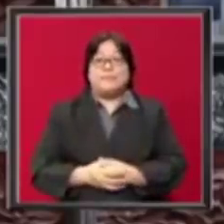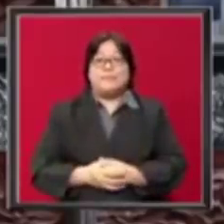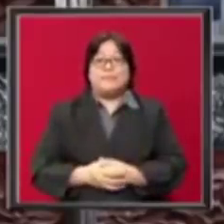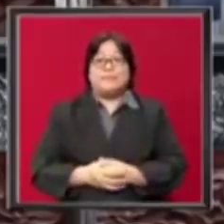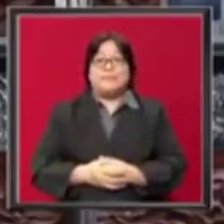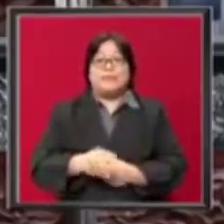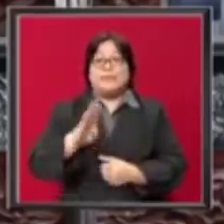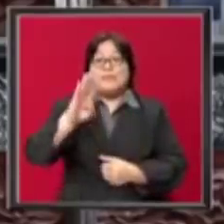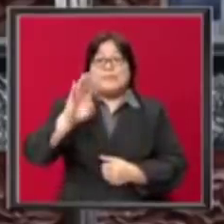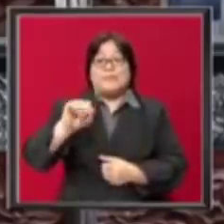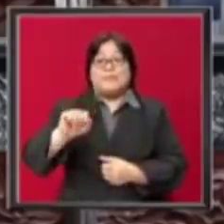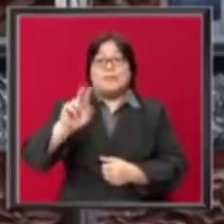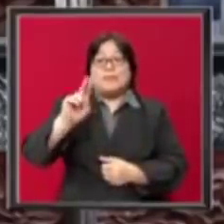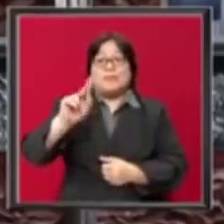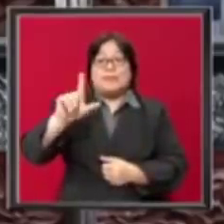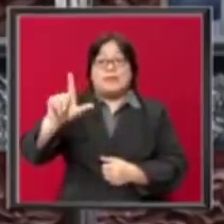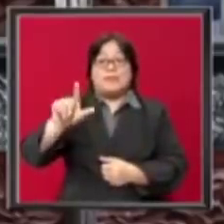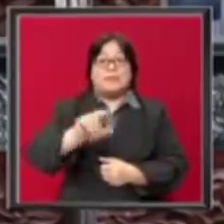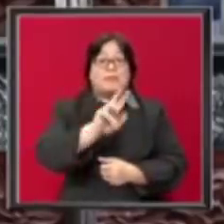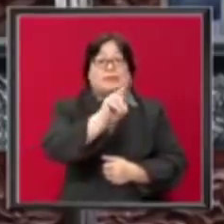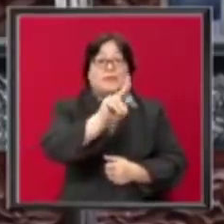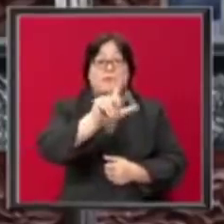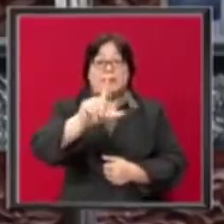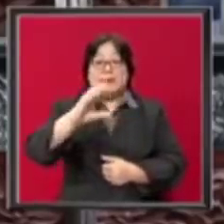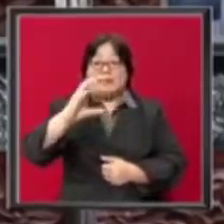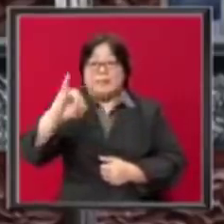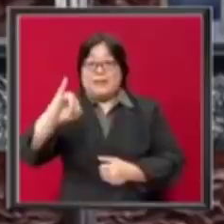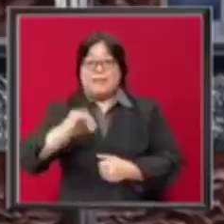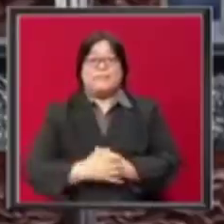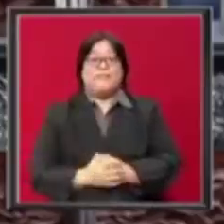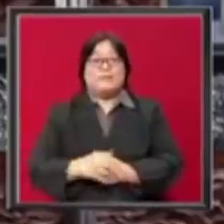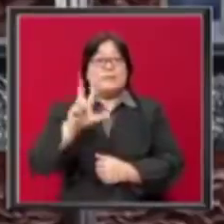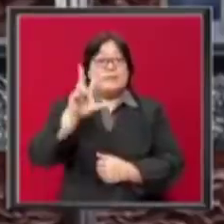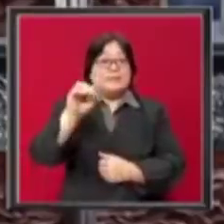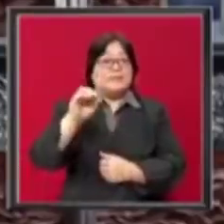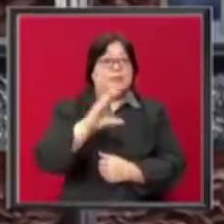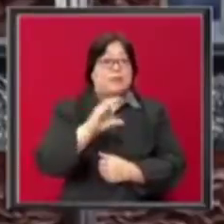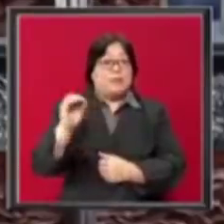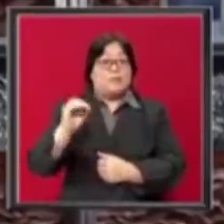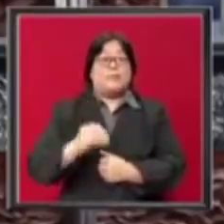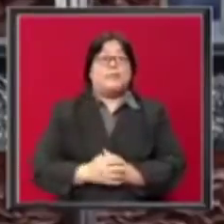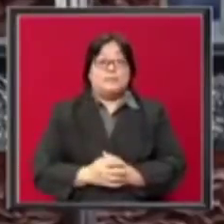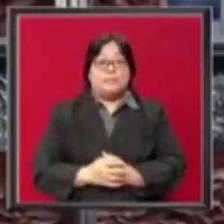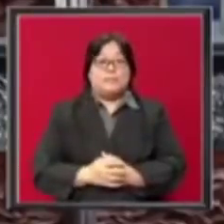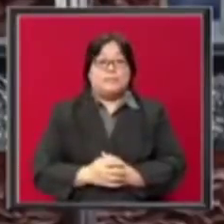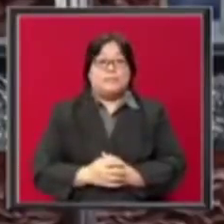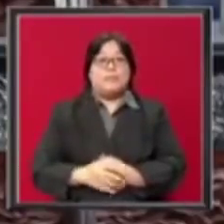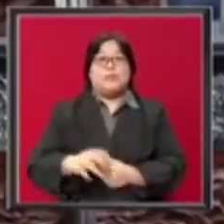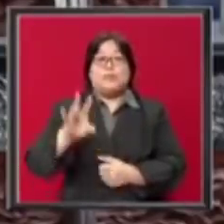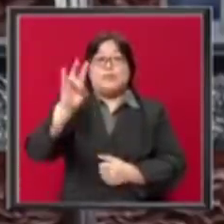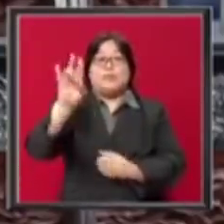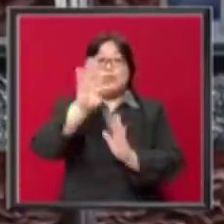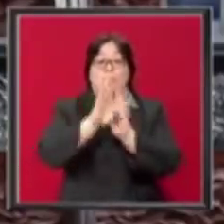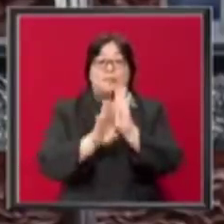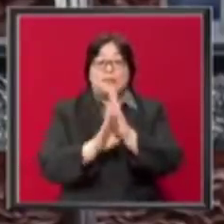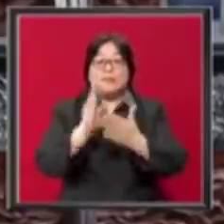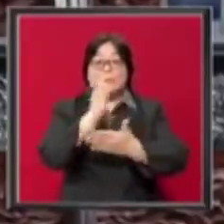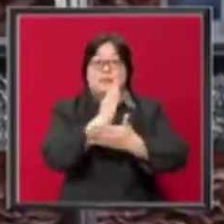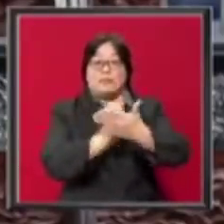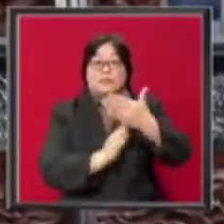Bursa saham KLCI, 30 syarikat, 7 bilion pada